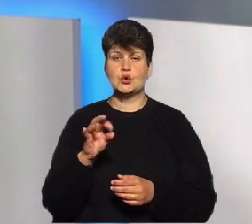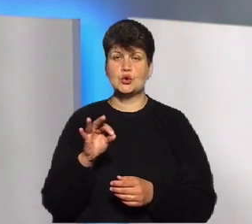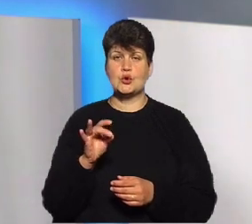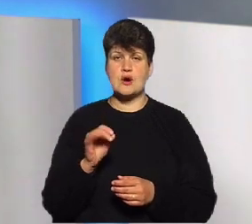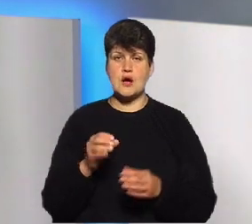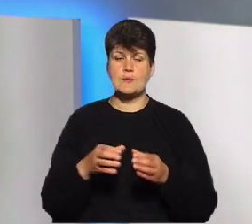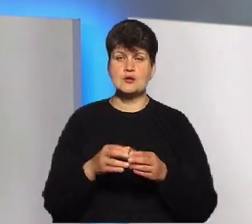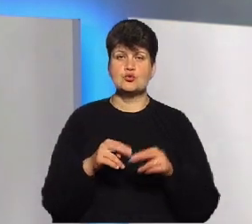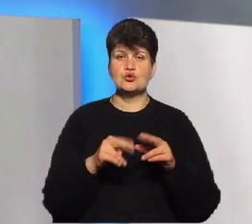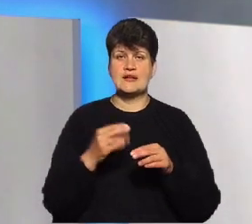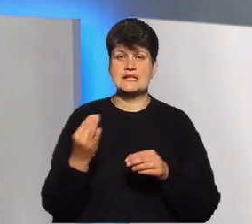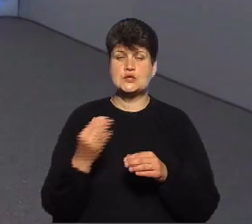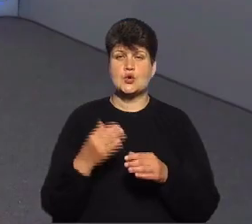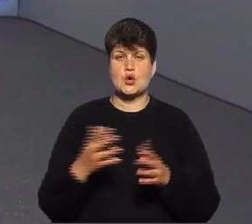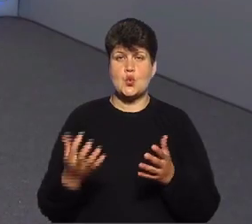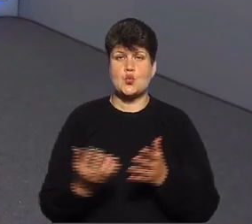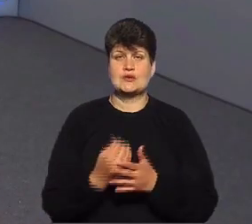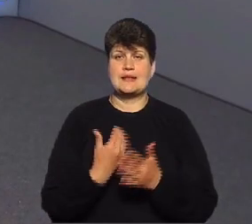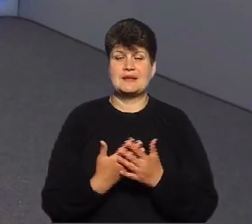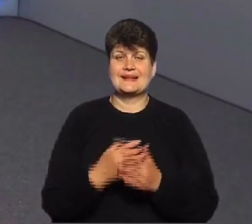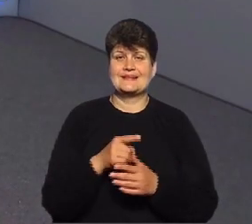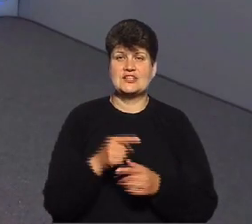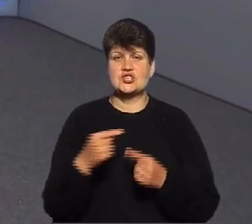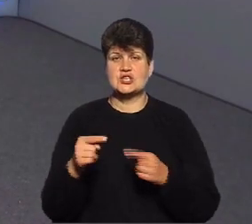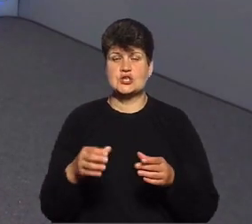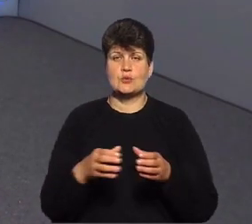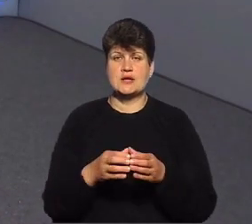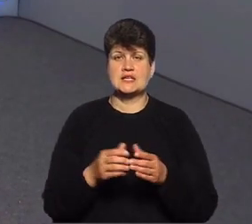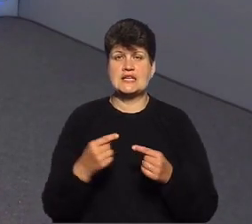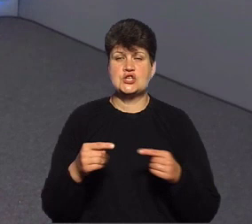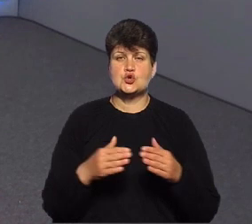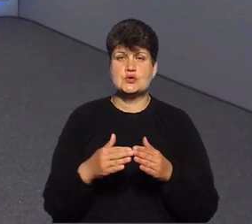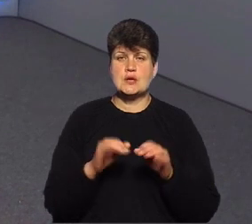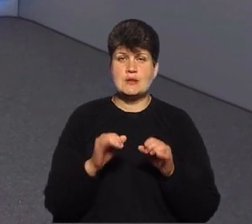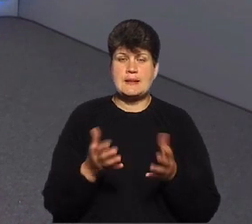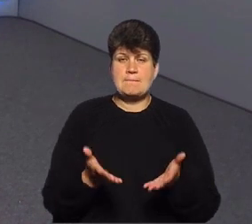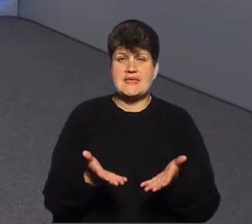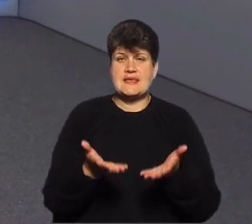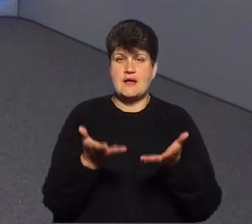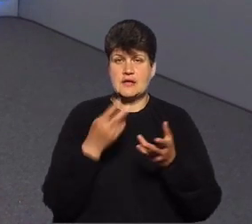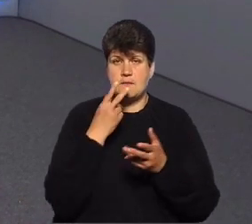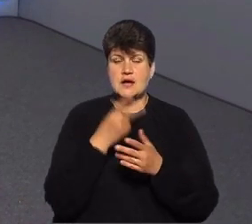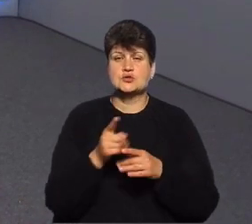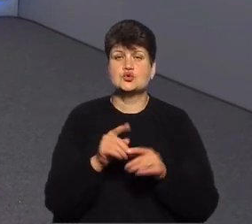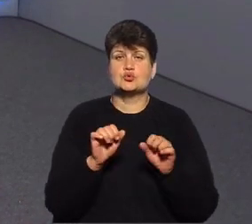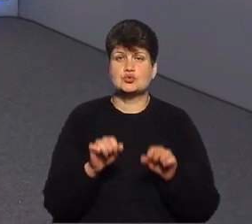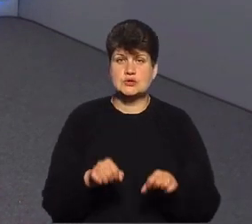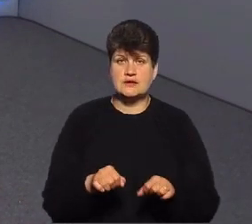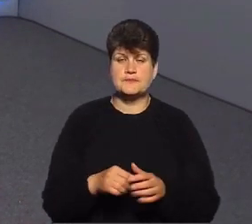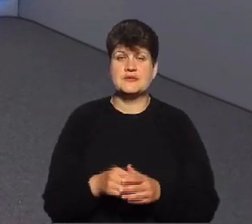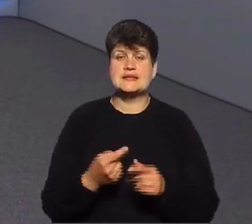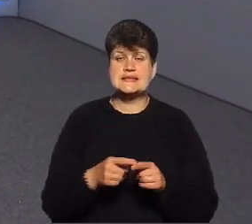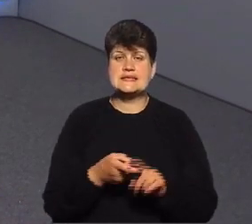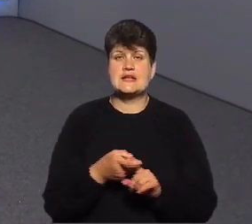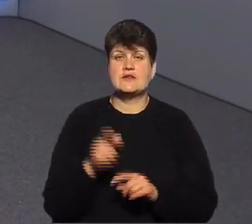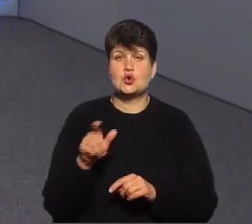на прикладах тих чи інших громад інші сусідні могли підтягуватися і бачити, що все можливо. Все-таки від людини залежить, від людини, яка очолює там